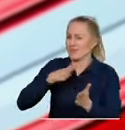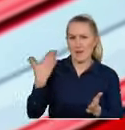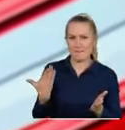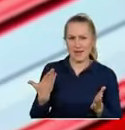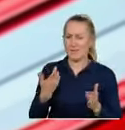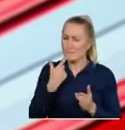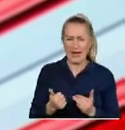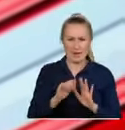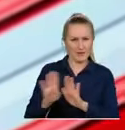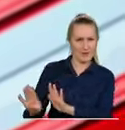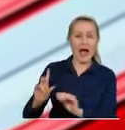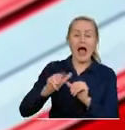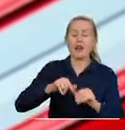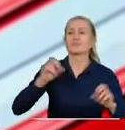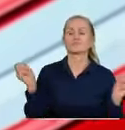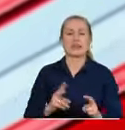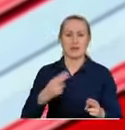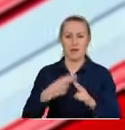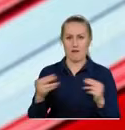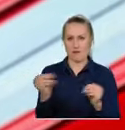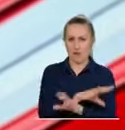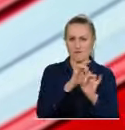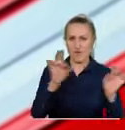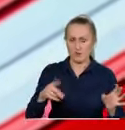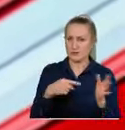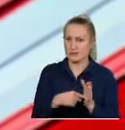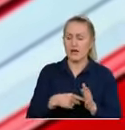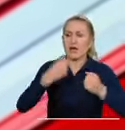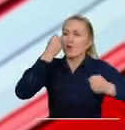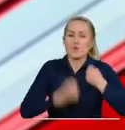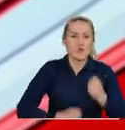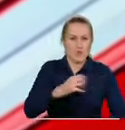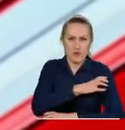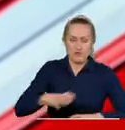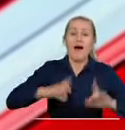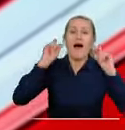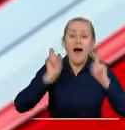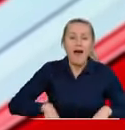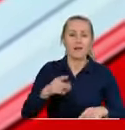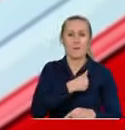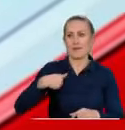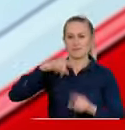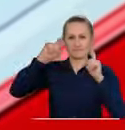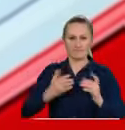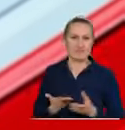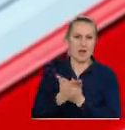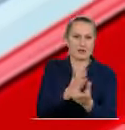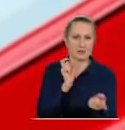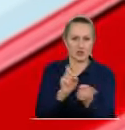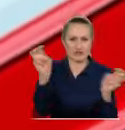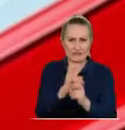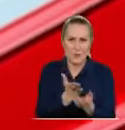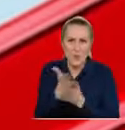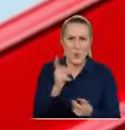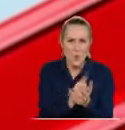ale niestety uderzył w nas koronawirus. Było trudno w gospodarce, ale uruchomiliśmy tarcze antykryzysowe i dzięki temu udało nam